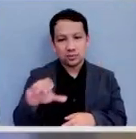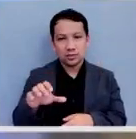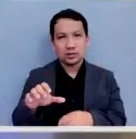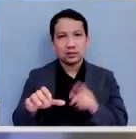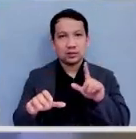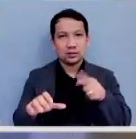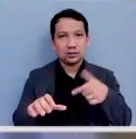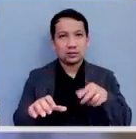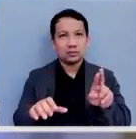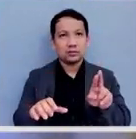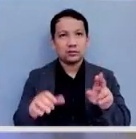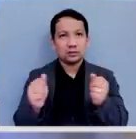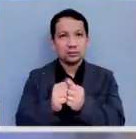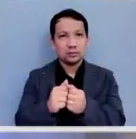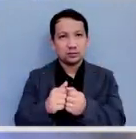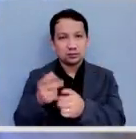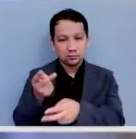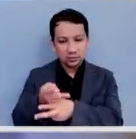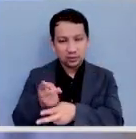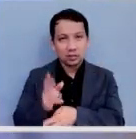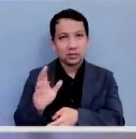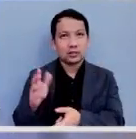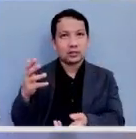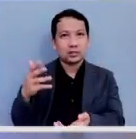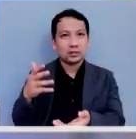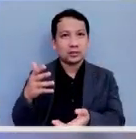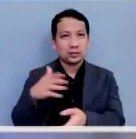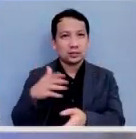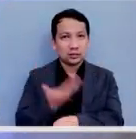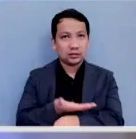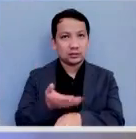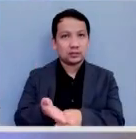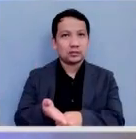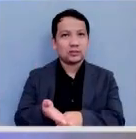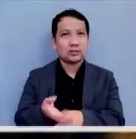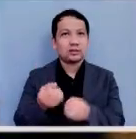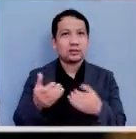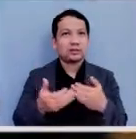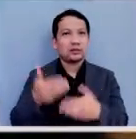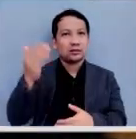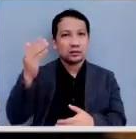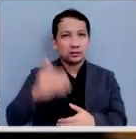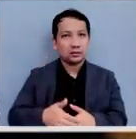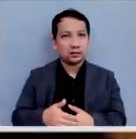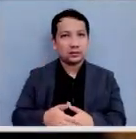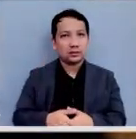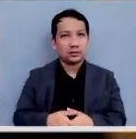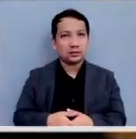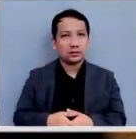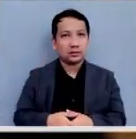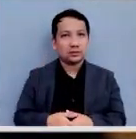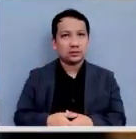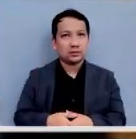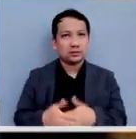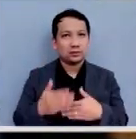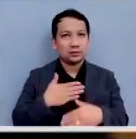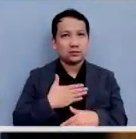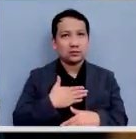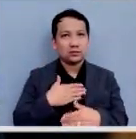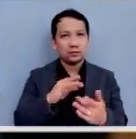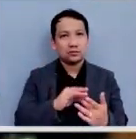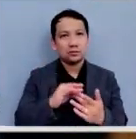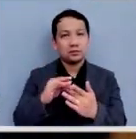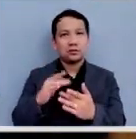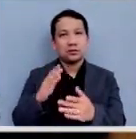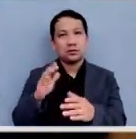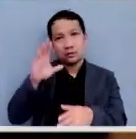LGU at pag-aalaga sa kanyang anak. I have so many ups and downs with my special girl and